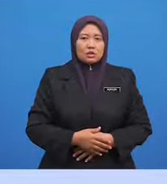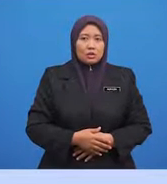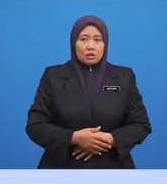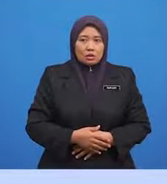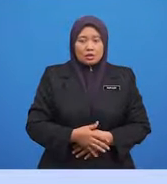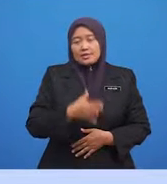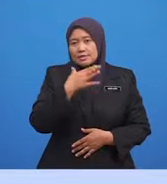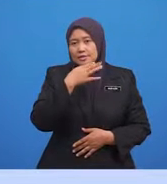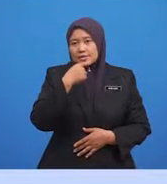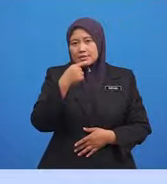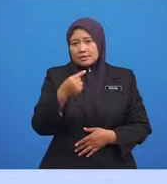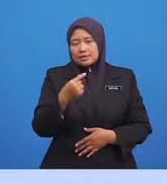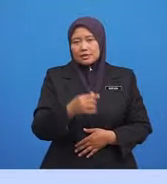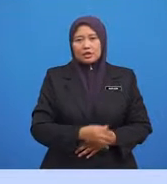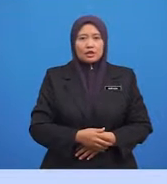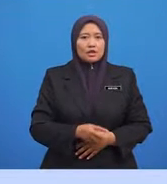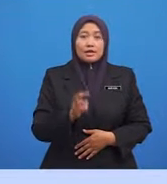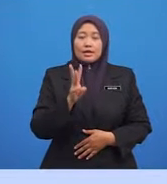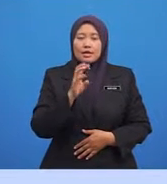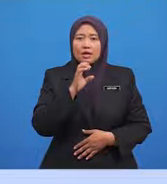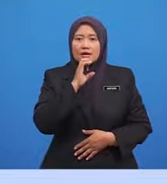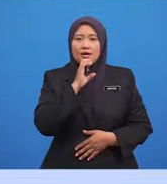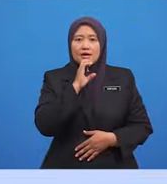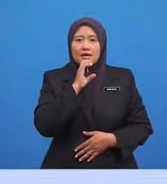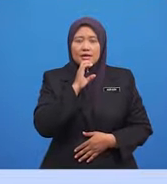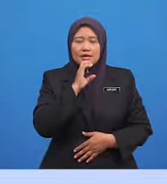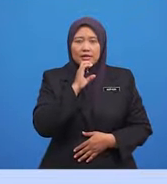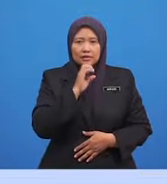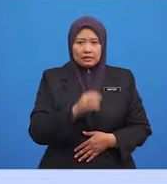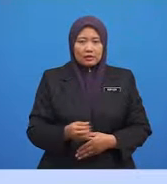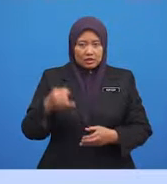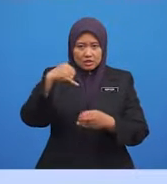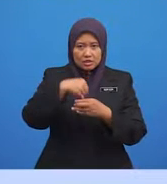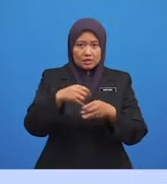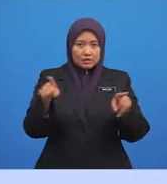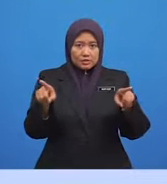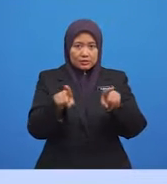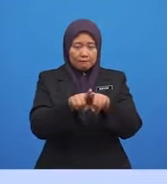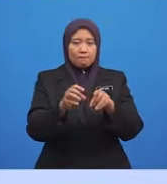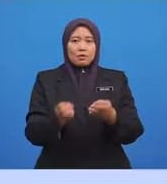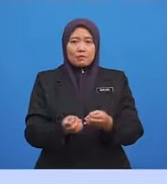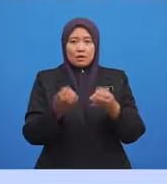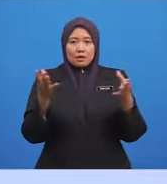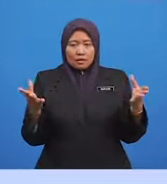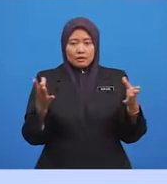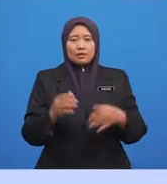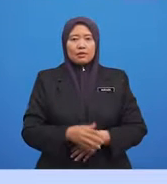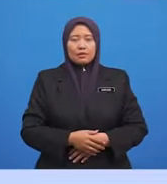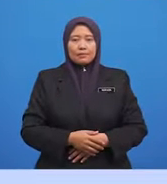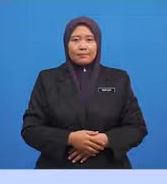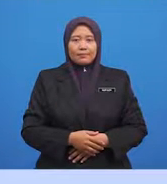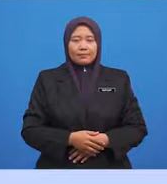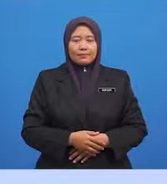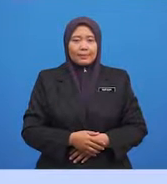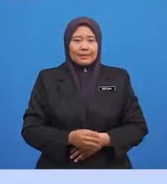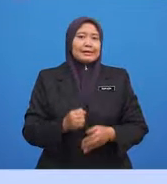sedapnya. Jus tersebut diisi sama banyak. Betul tak? Aha,